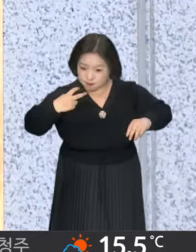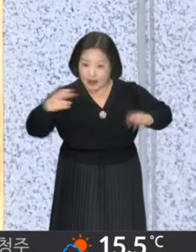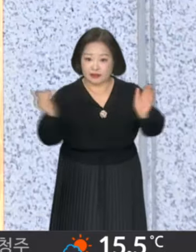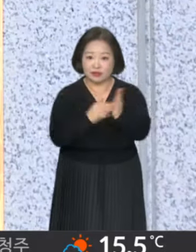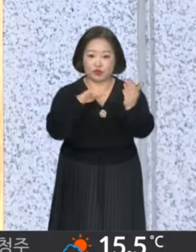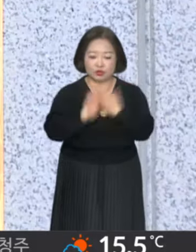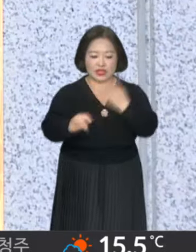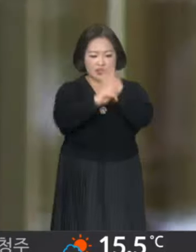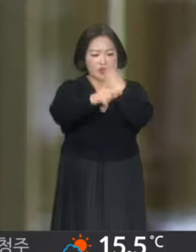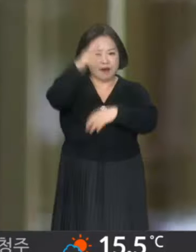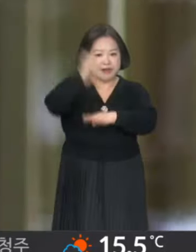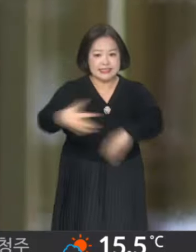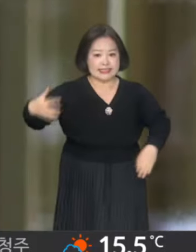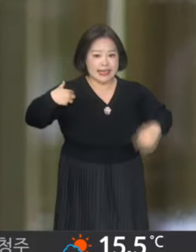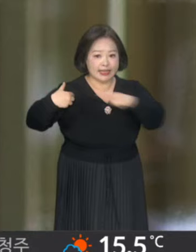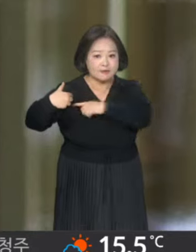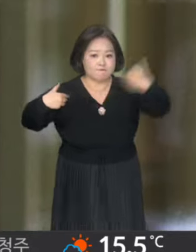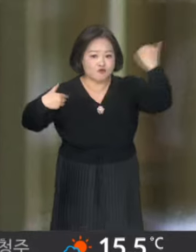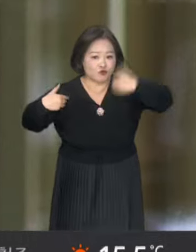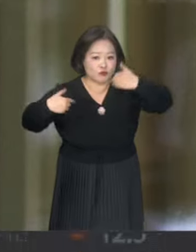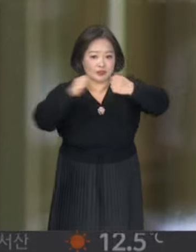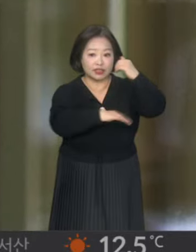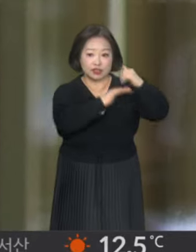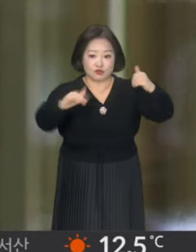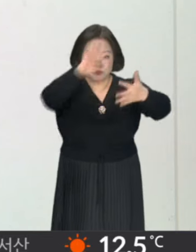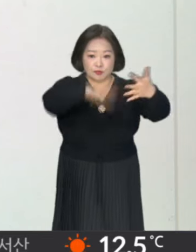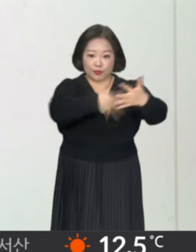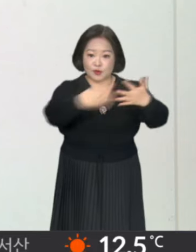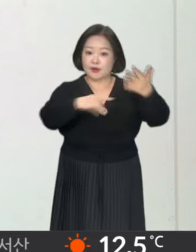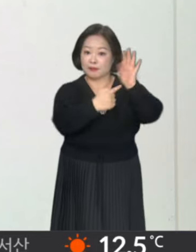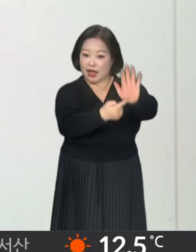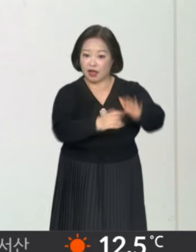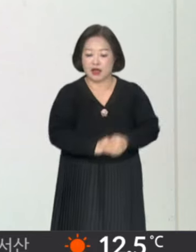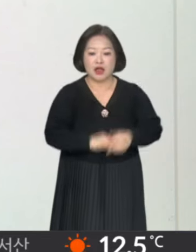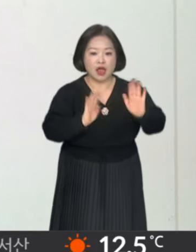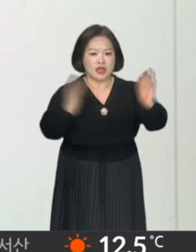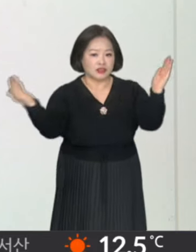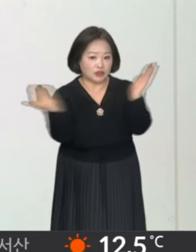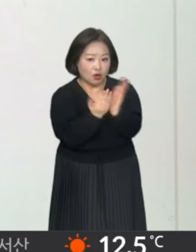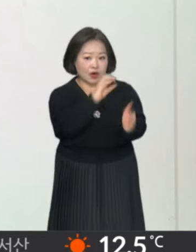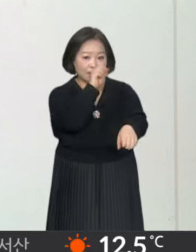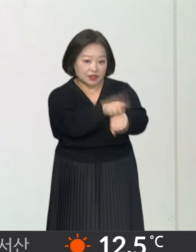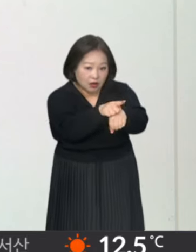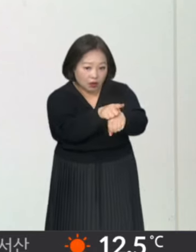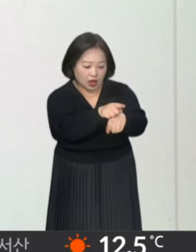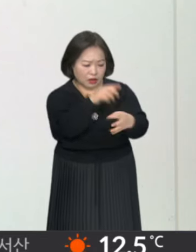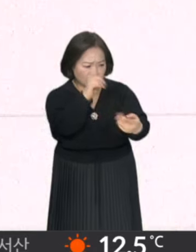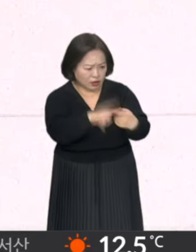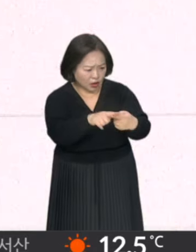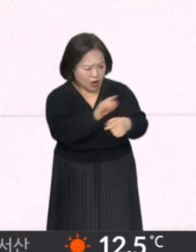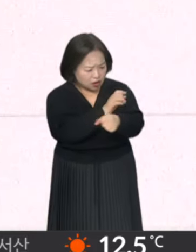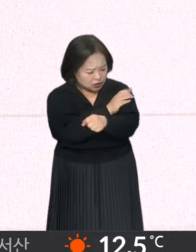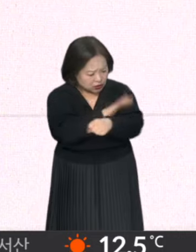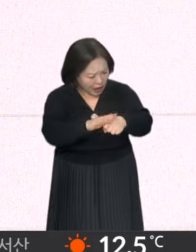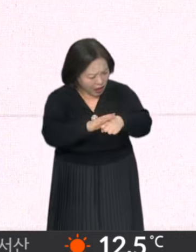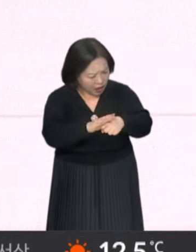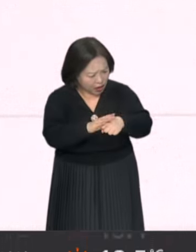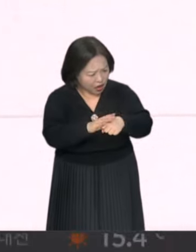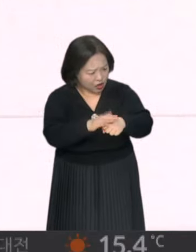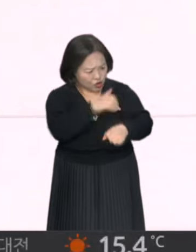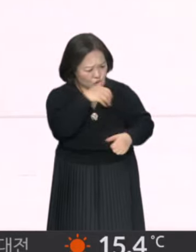이달말 책임분담 기준안을 내놓을 방침입니다 적합성 원칙의 위반 사례를 얼마나 폭넓게